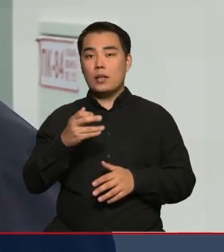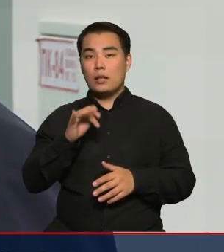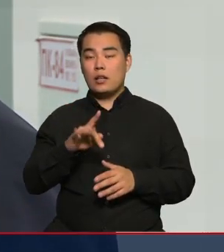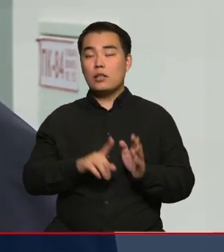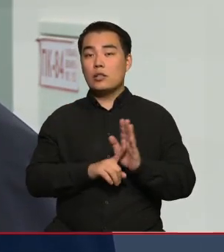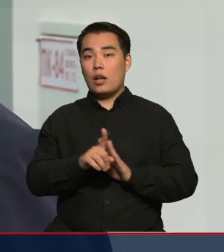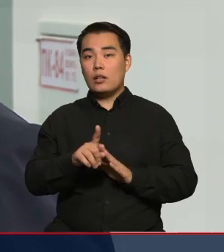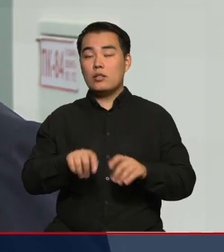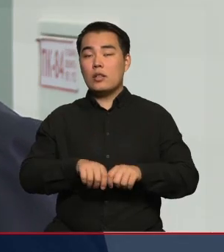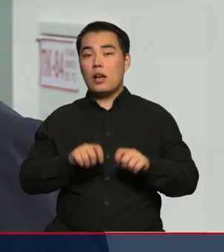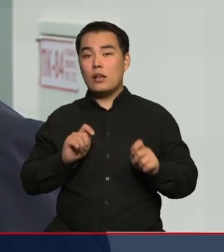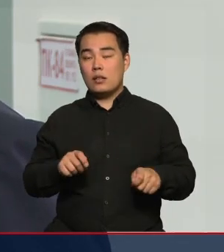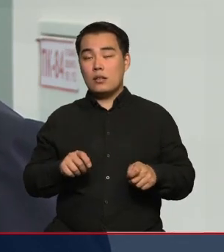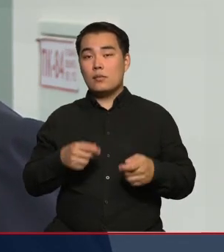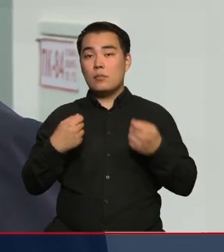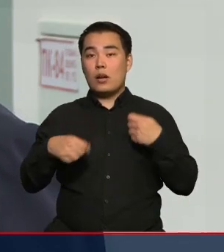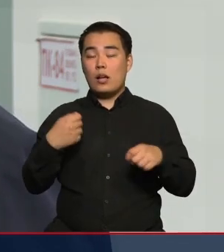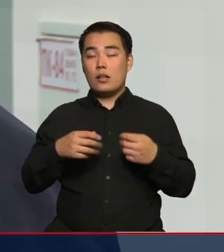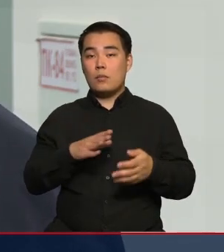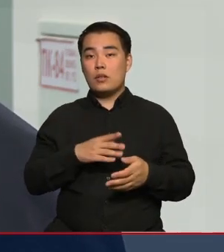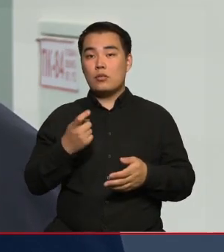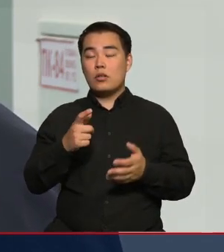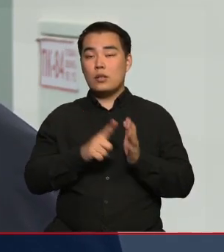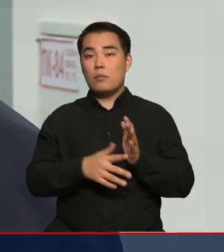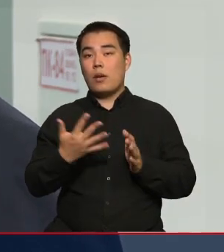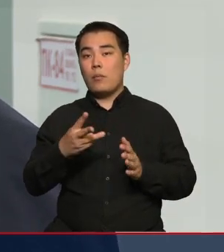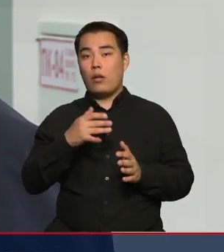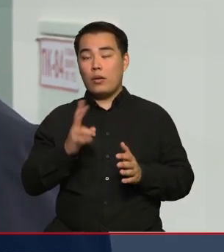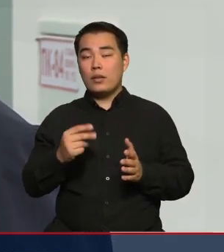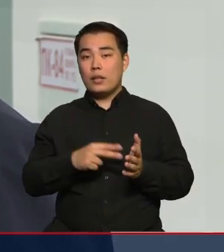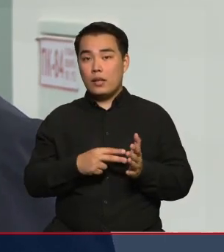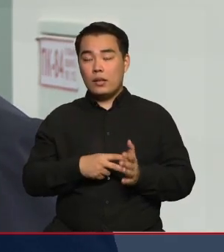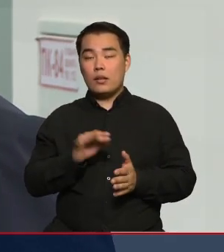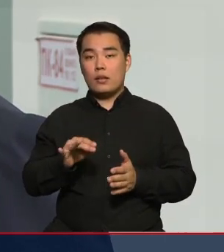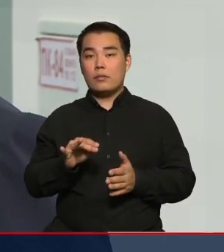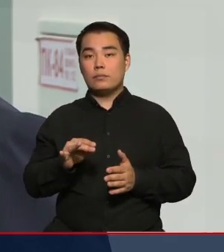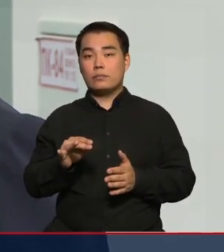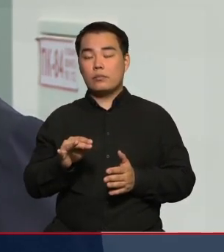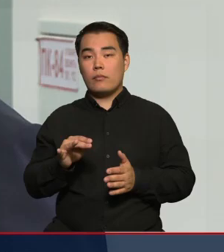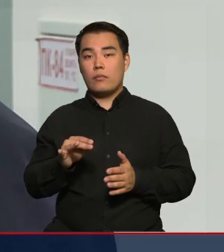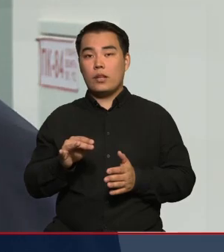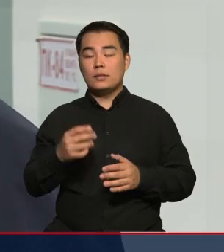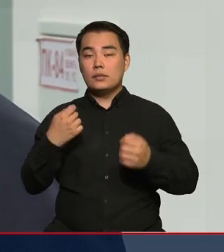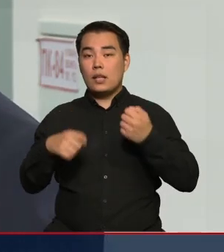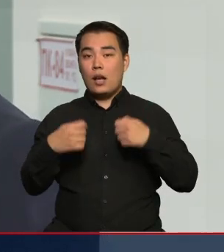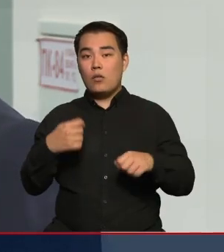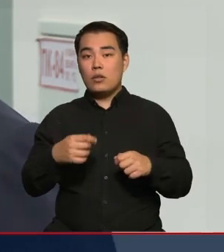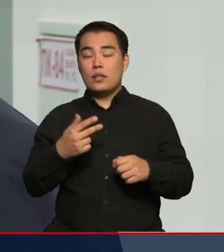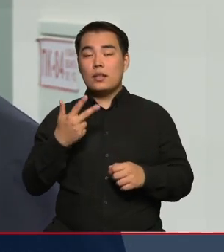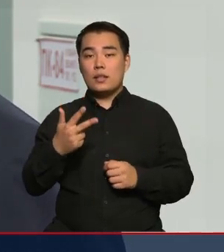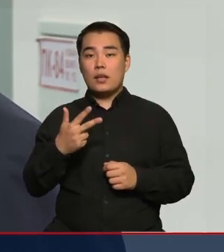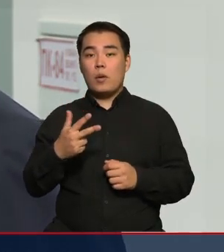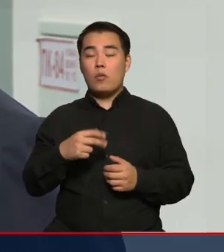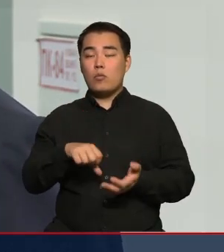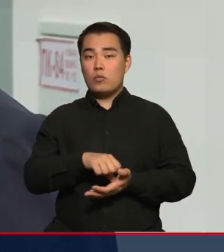начали стартанул на аукционе продавать за 175 млн тенге в итоге торгов между тремя